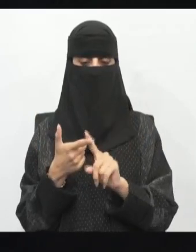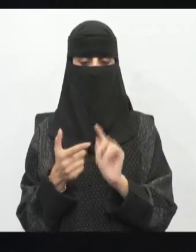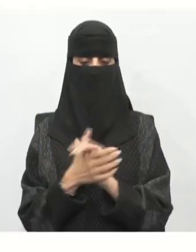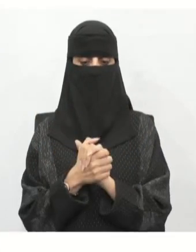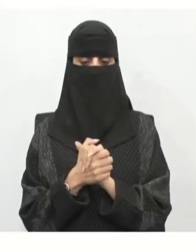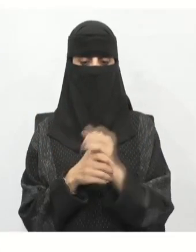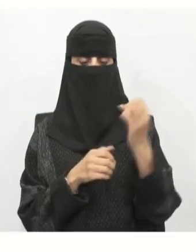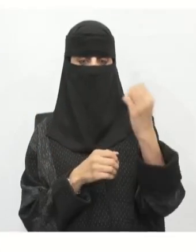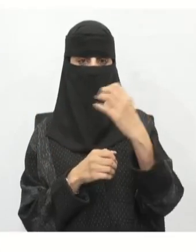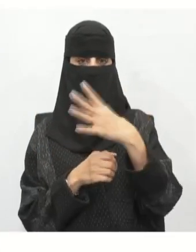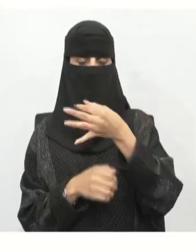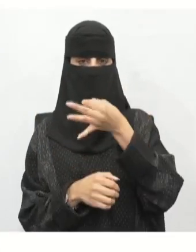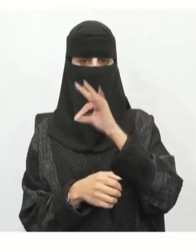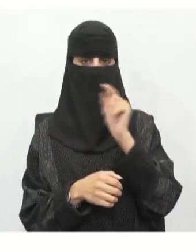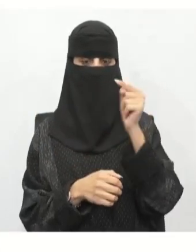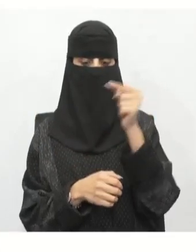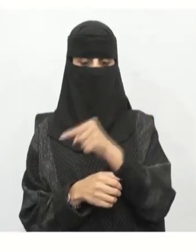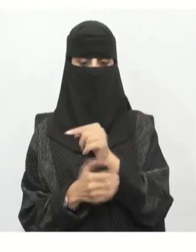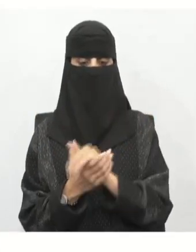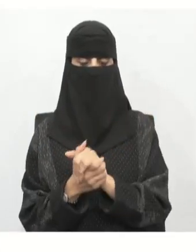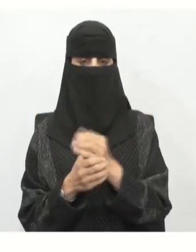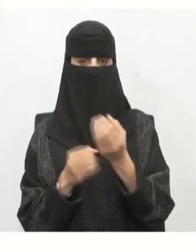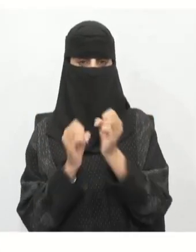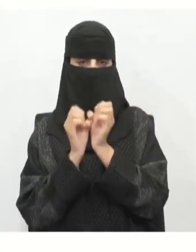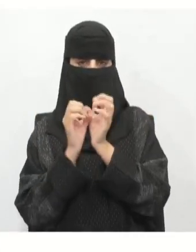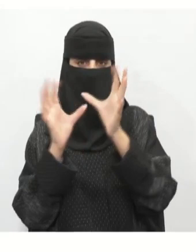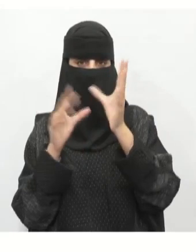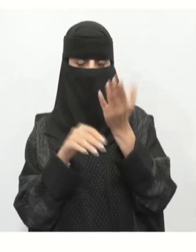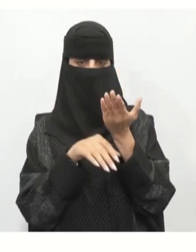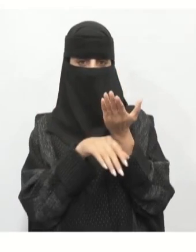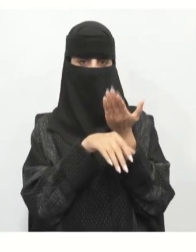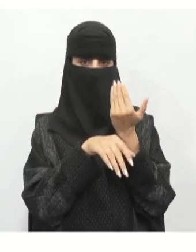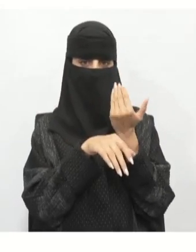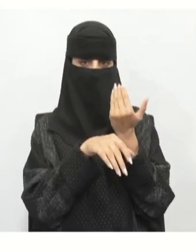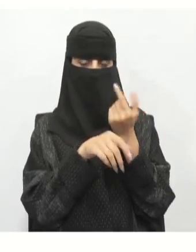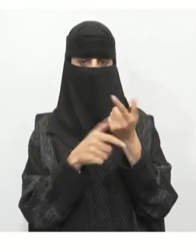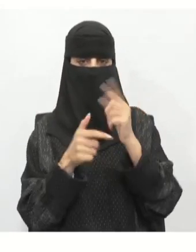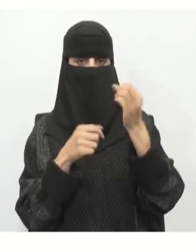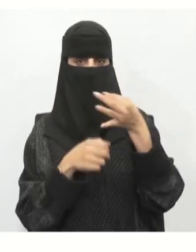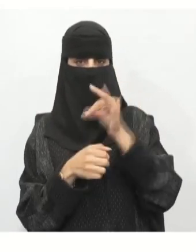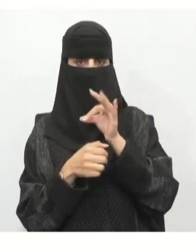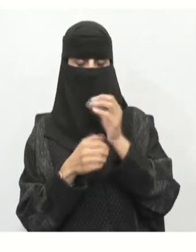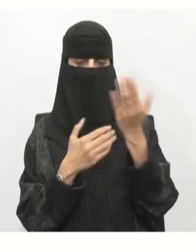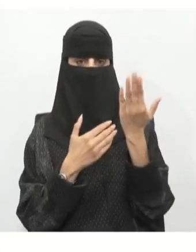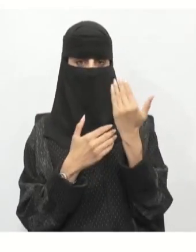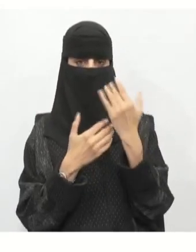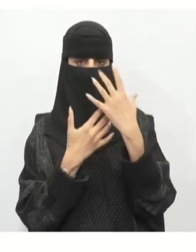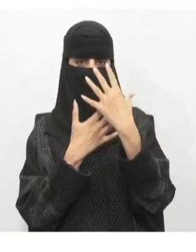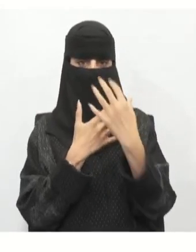الشمس مفيده في الباكر وقبل الغروب في الصباح